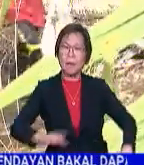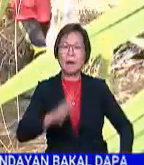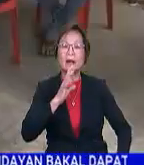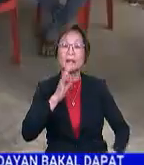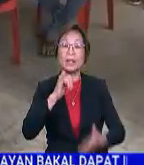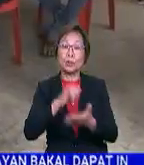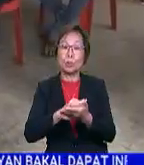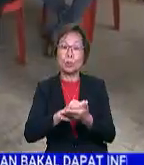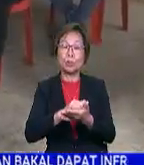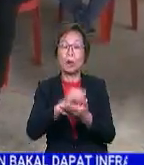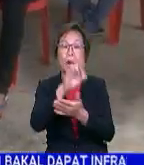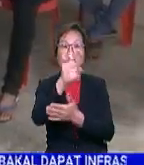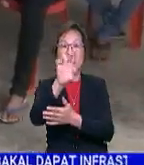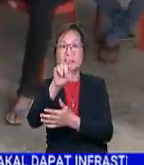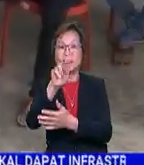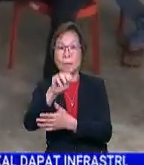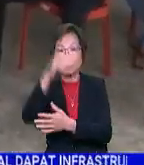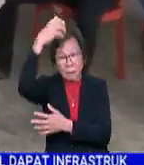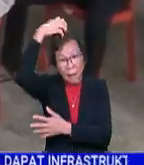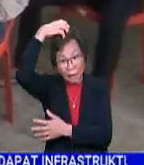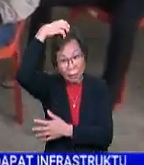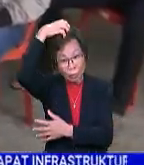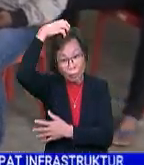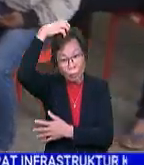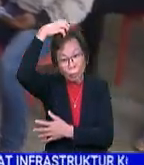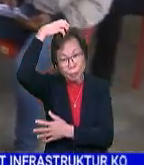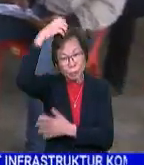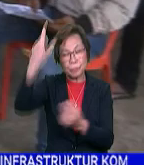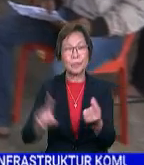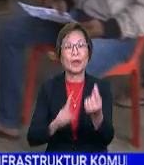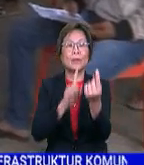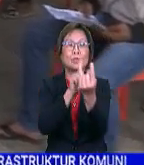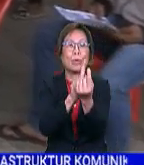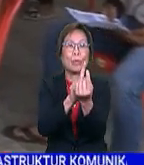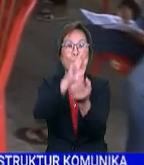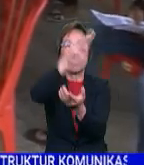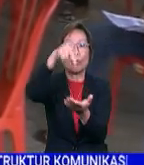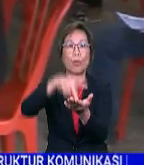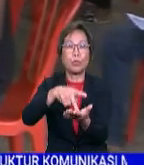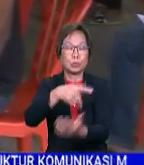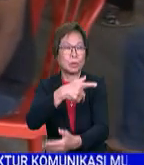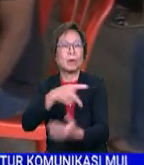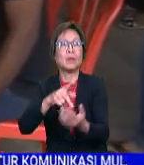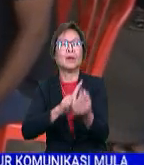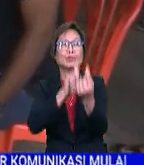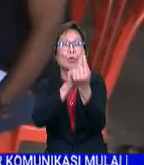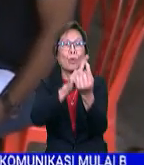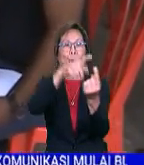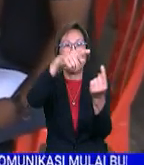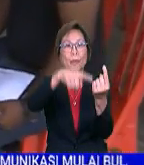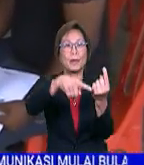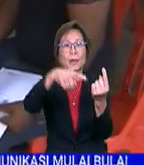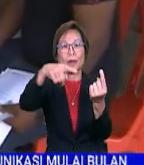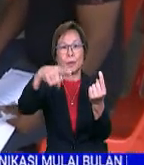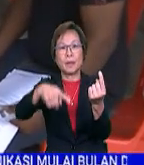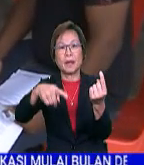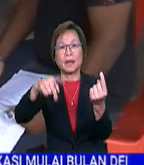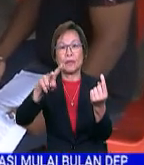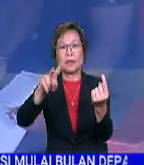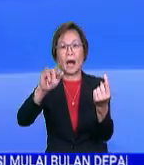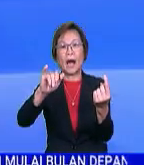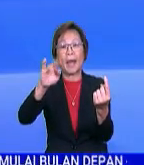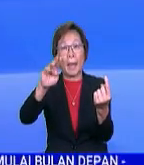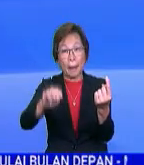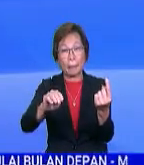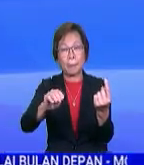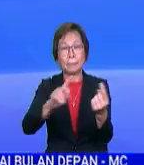berkata demikian kepada RTM Selangor selepas ditemui di Pusat Pembiran Vaksin Industri